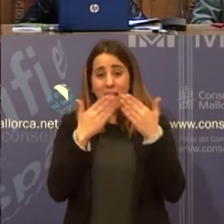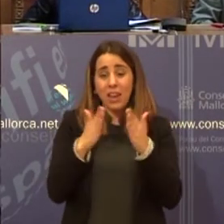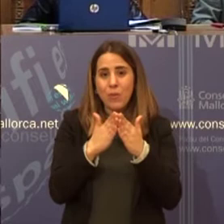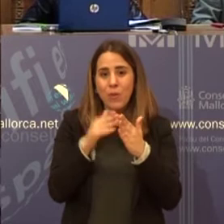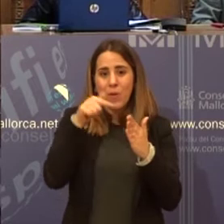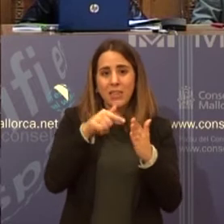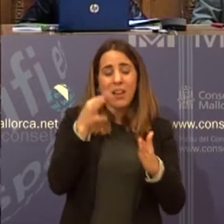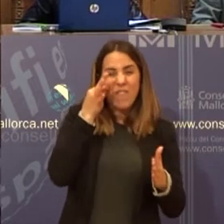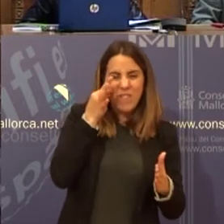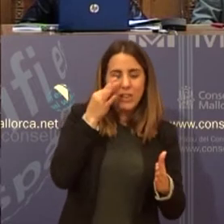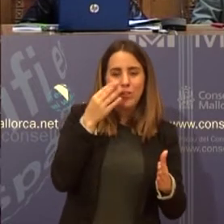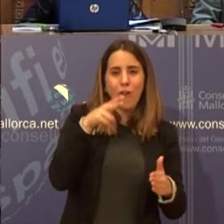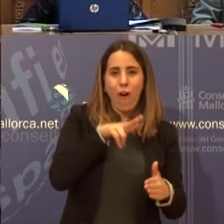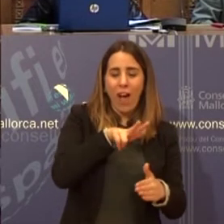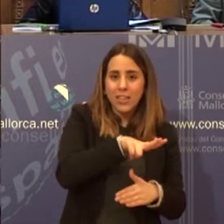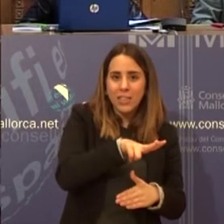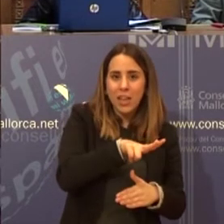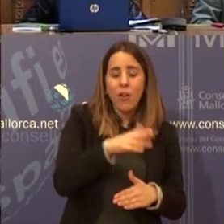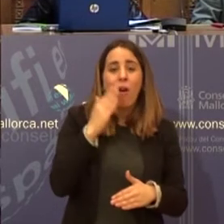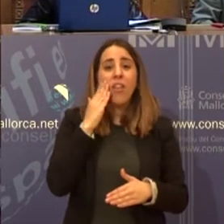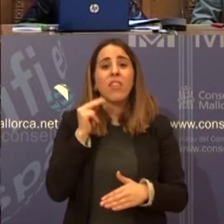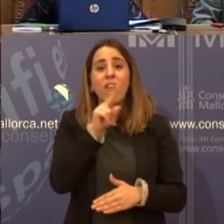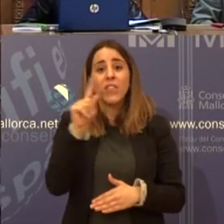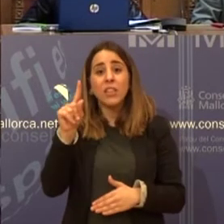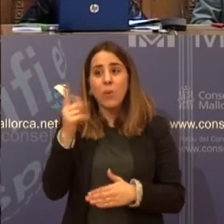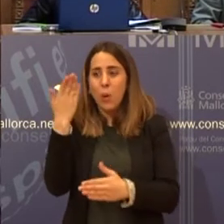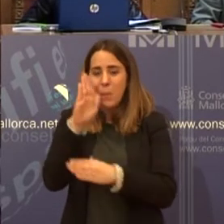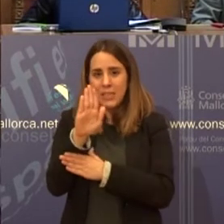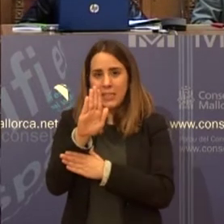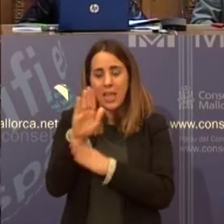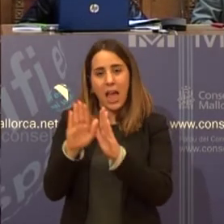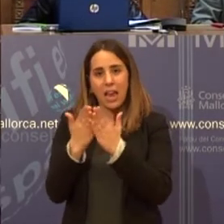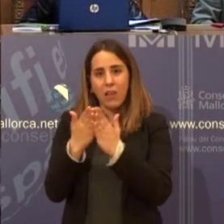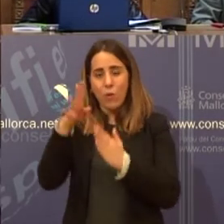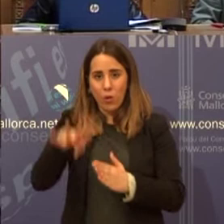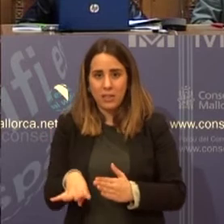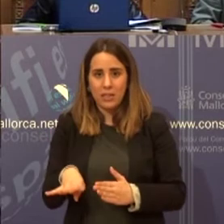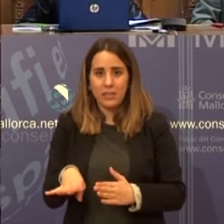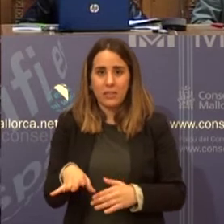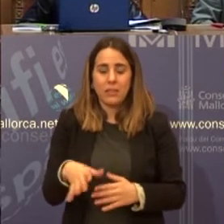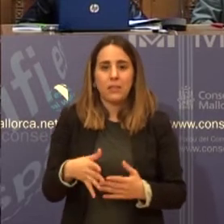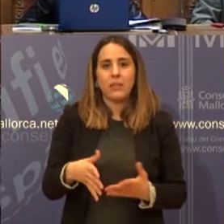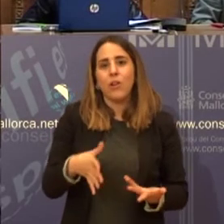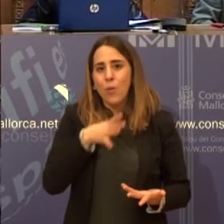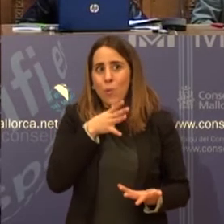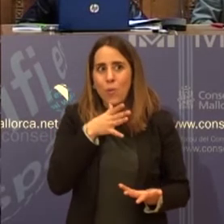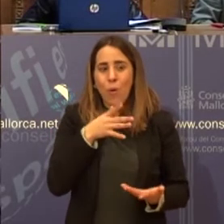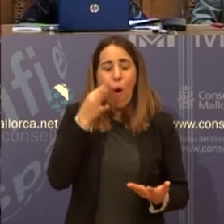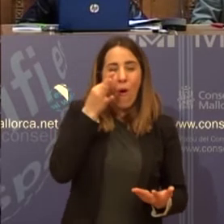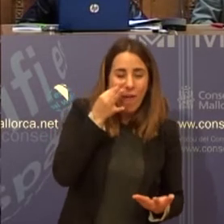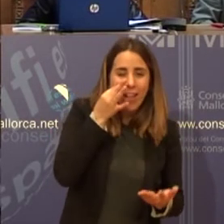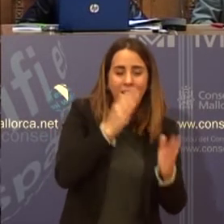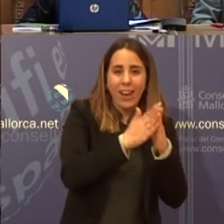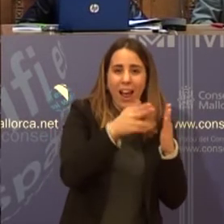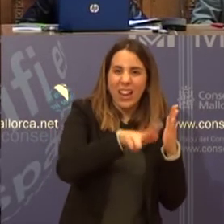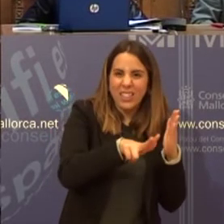versió en castellà i que dia 21 en aquesta diada se presentarà la versió en català, perquè ja sabeu que l'original